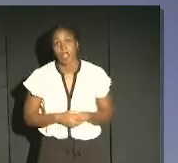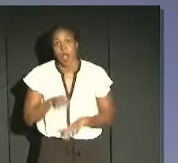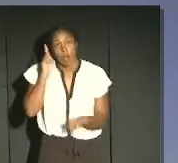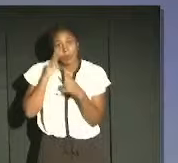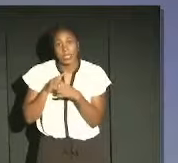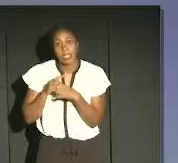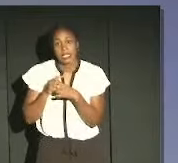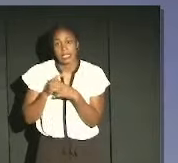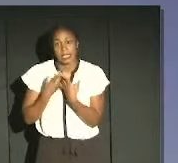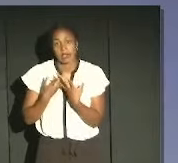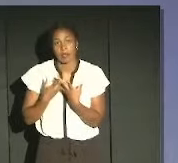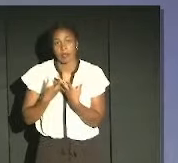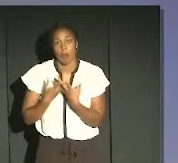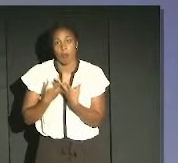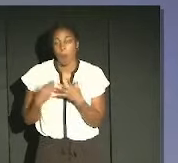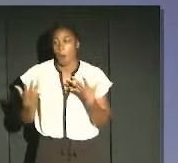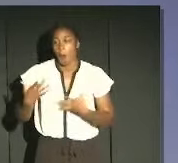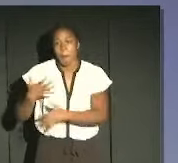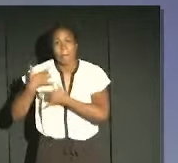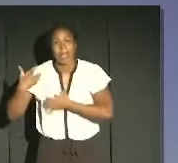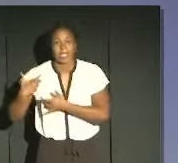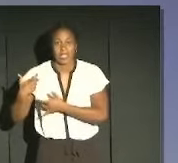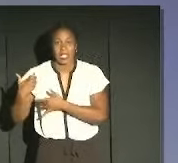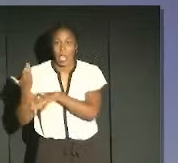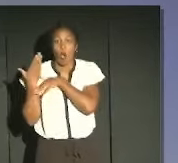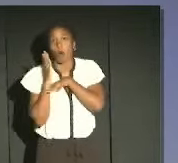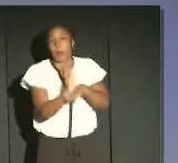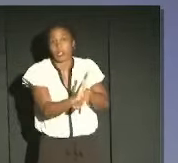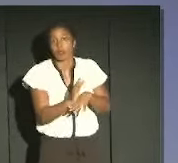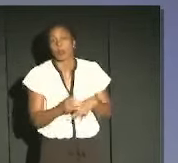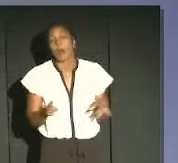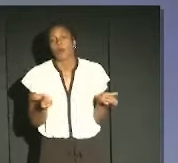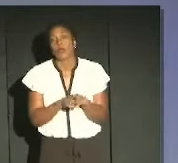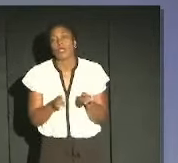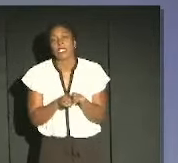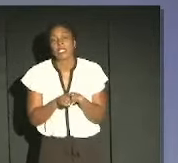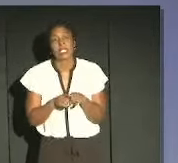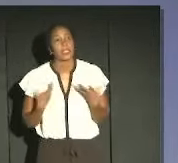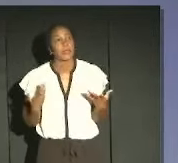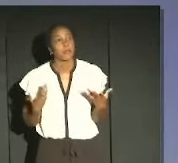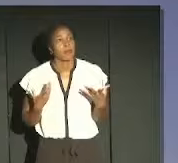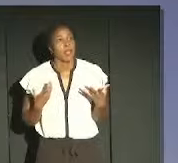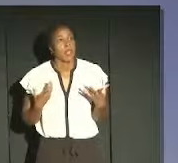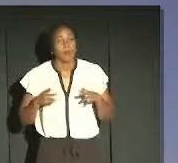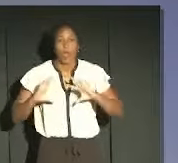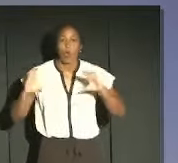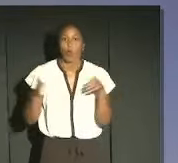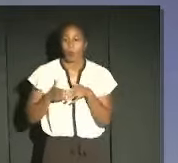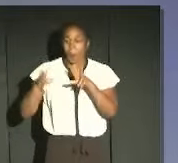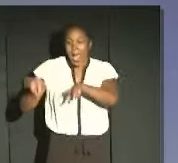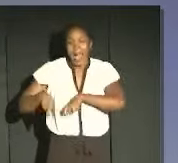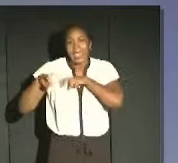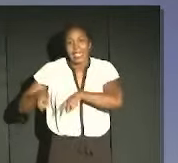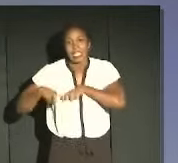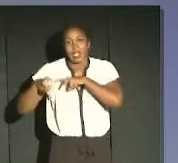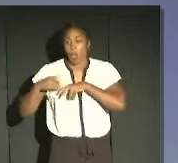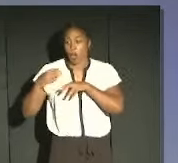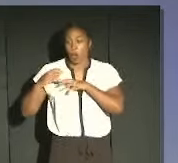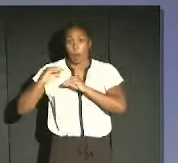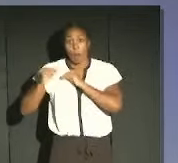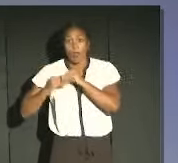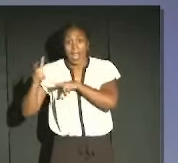martiniquaises et des martiniqués mais aussi pour porter la voix du monde agricole qui a émergé